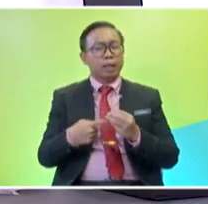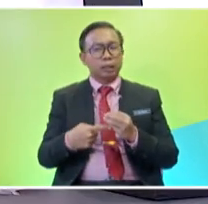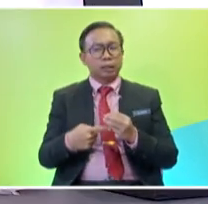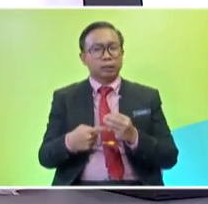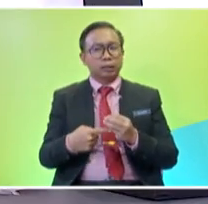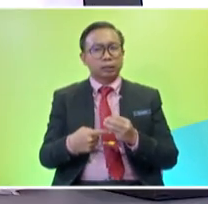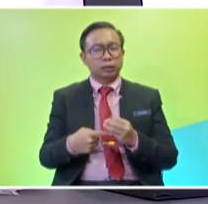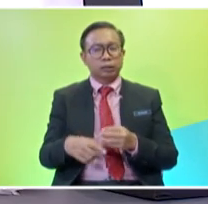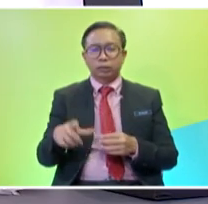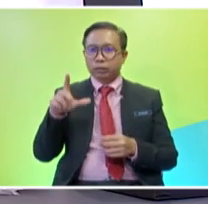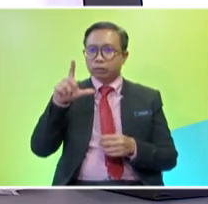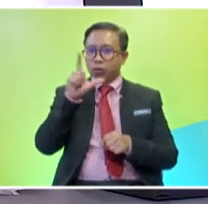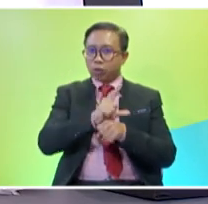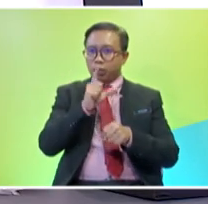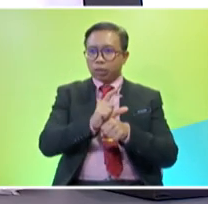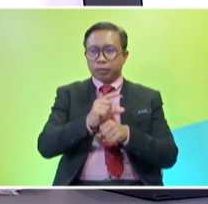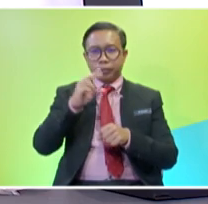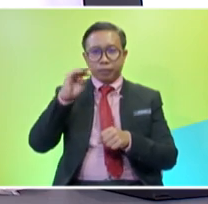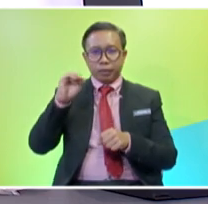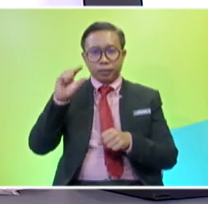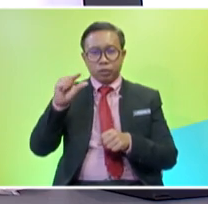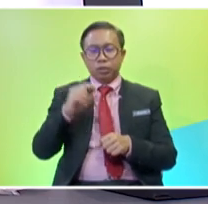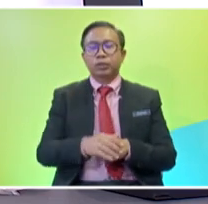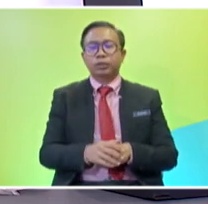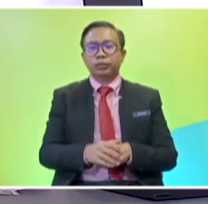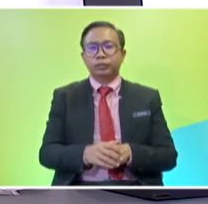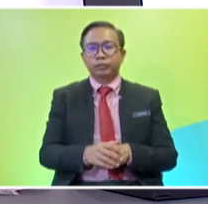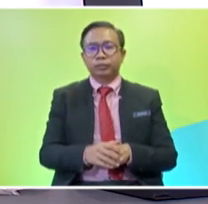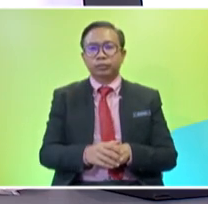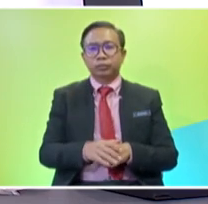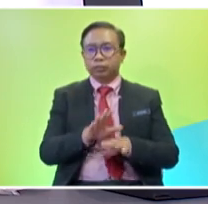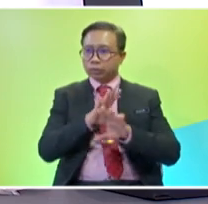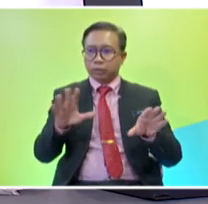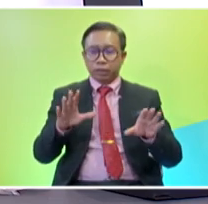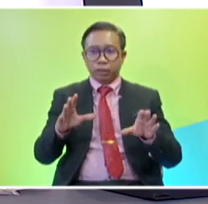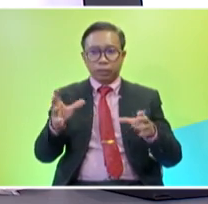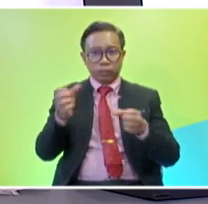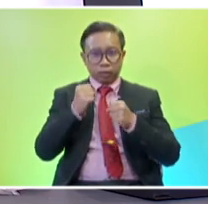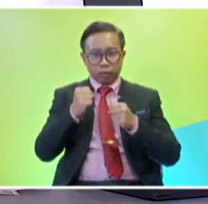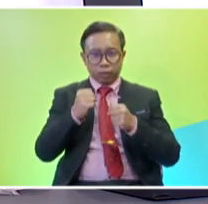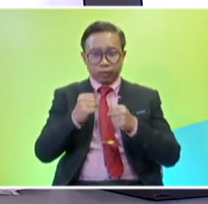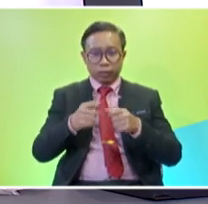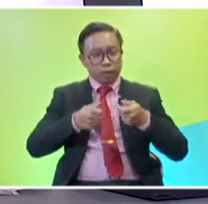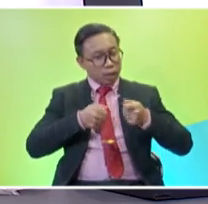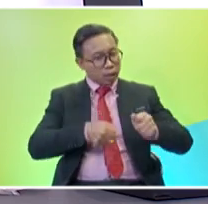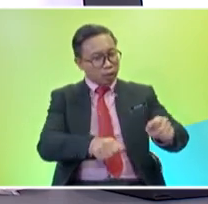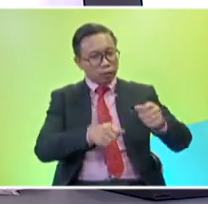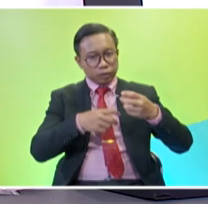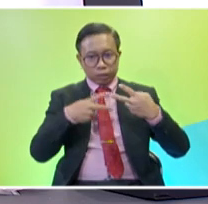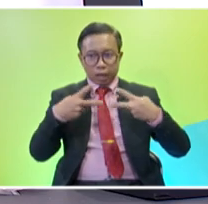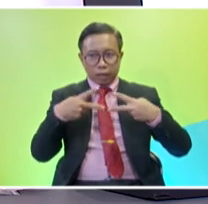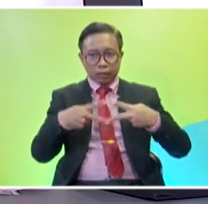logam yang sama manusia tidak akan hasilkan arus elektrik